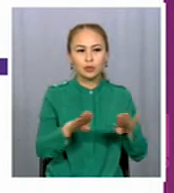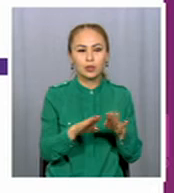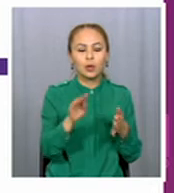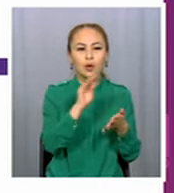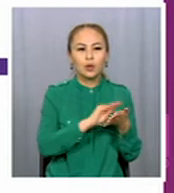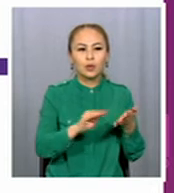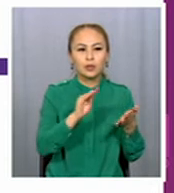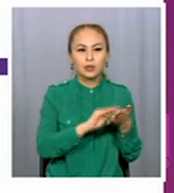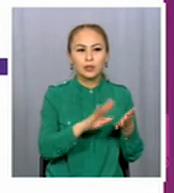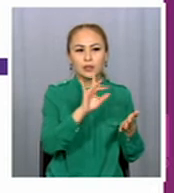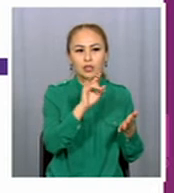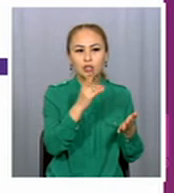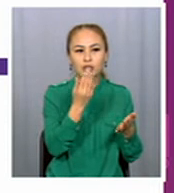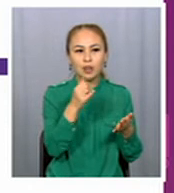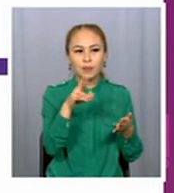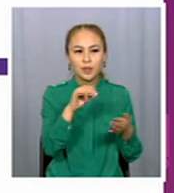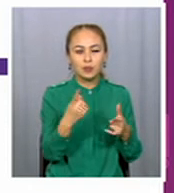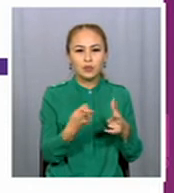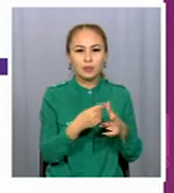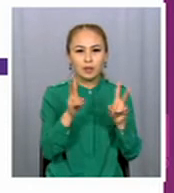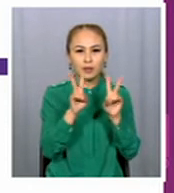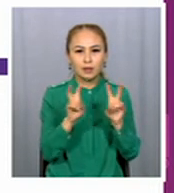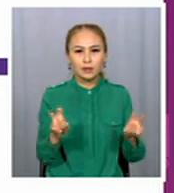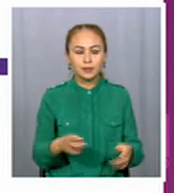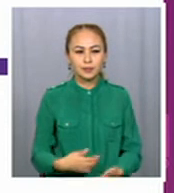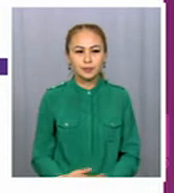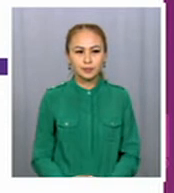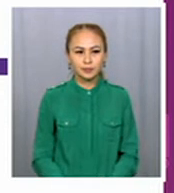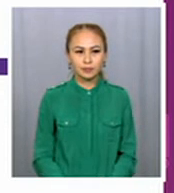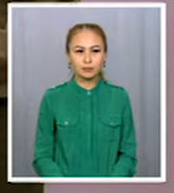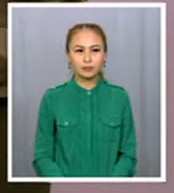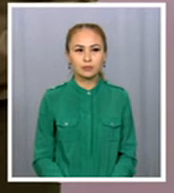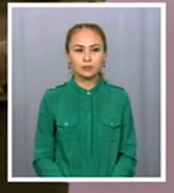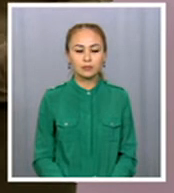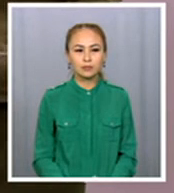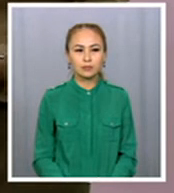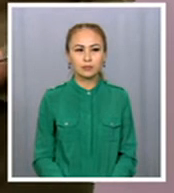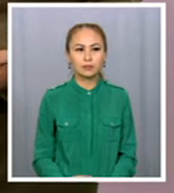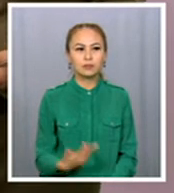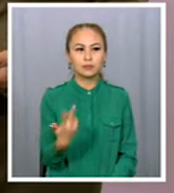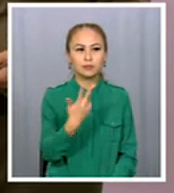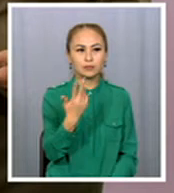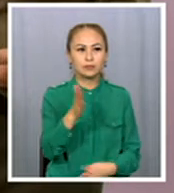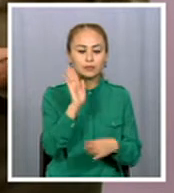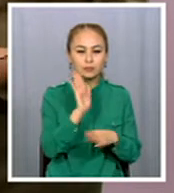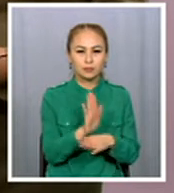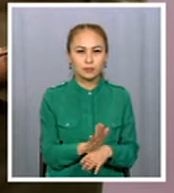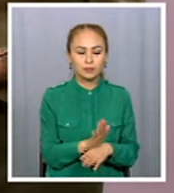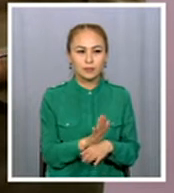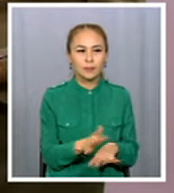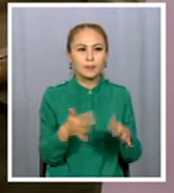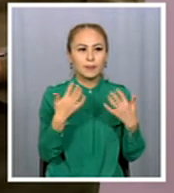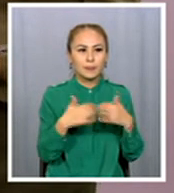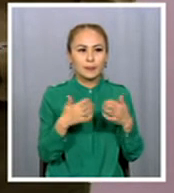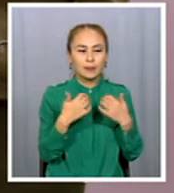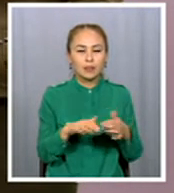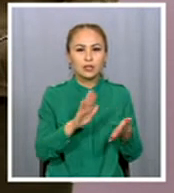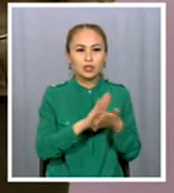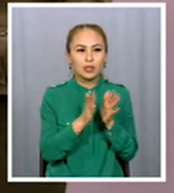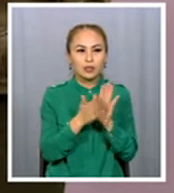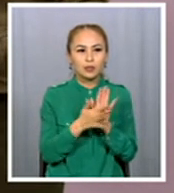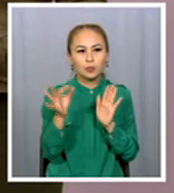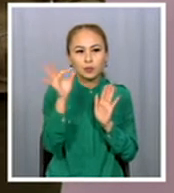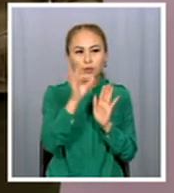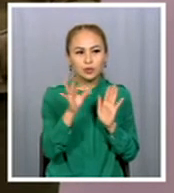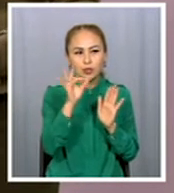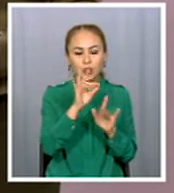түрлендіру өрнекті ықшамдау деп аталады. Үшінші тапсырма. Есептің шарты бойынша